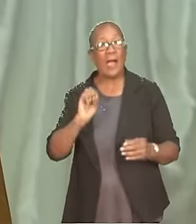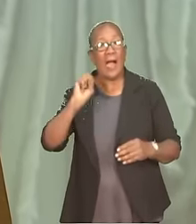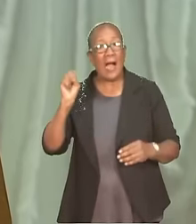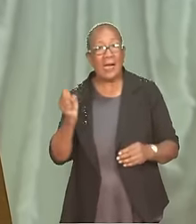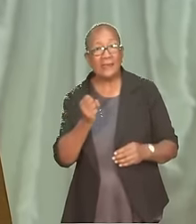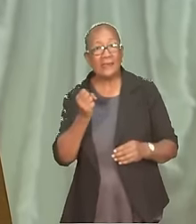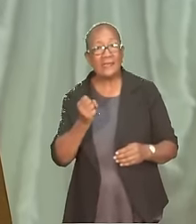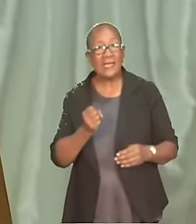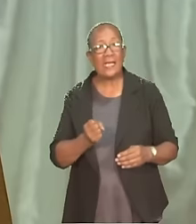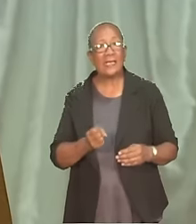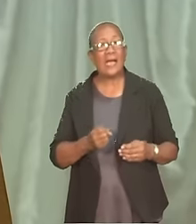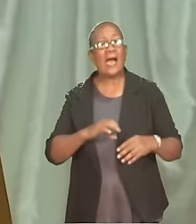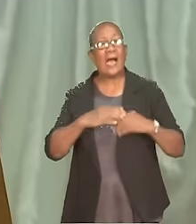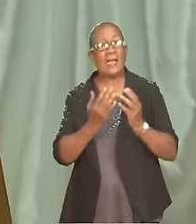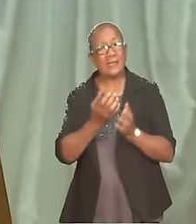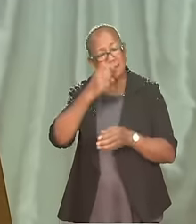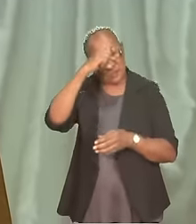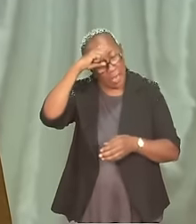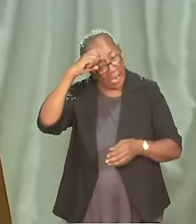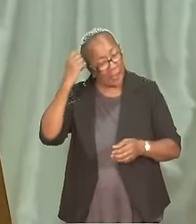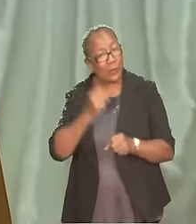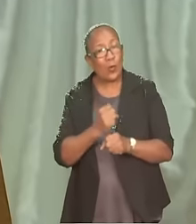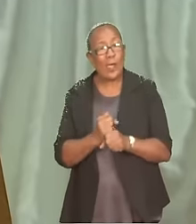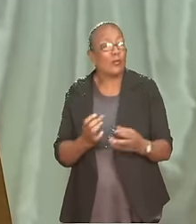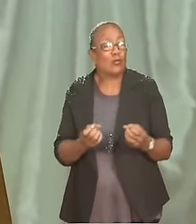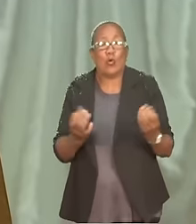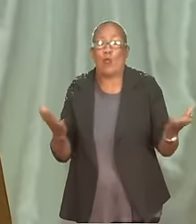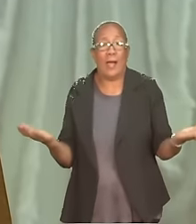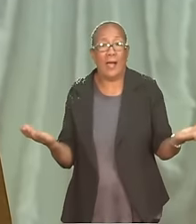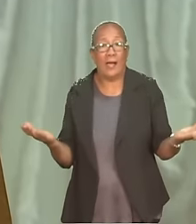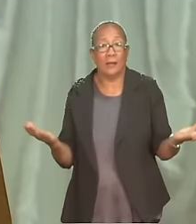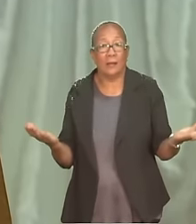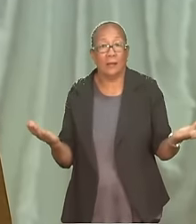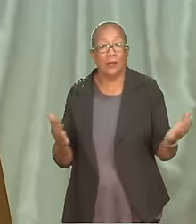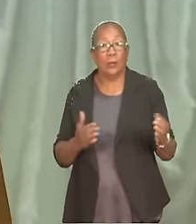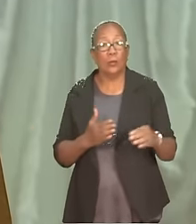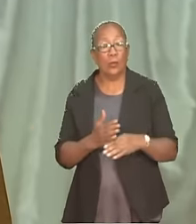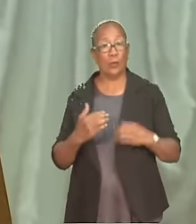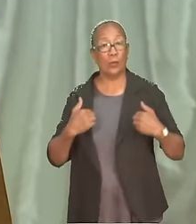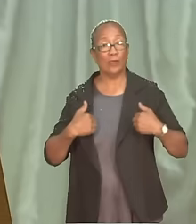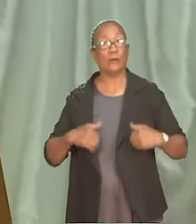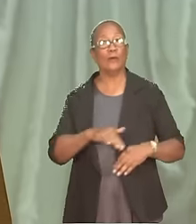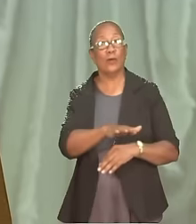die offers voor niemendal gebracht. Door het volk.